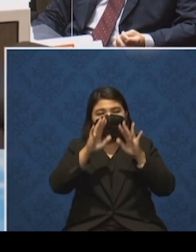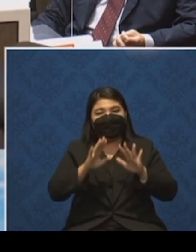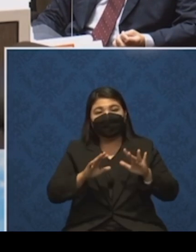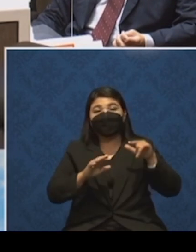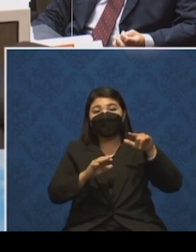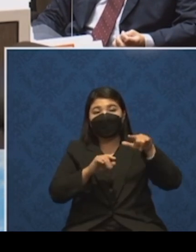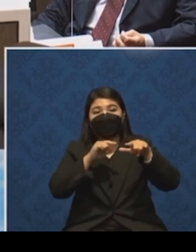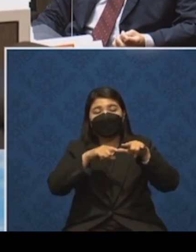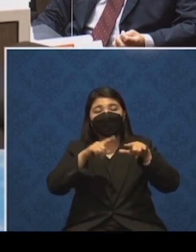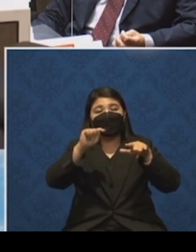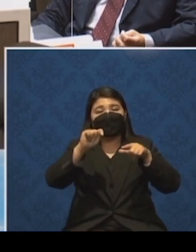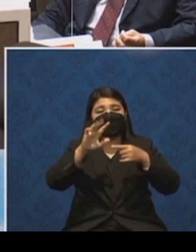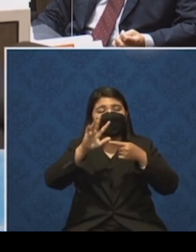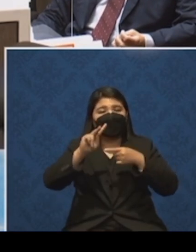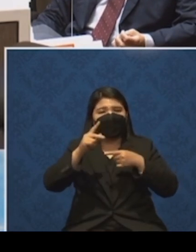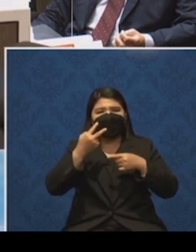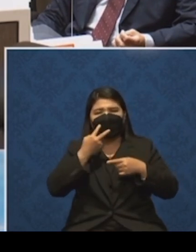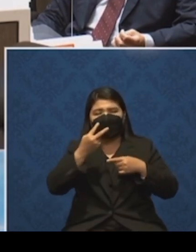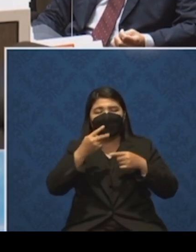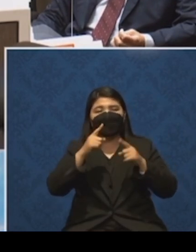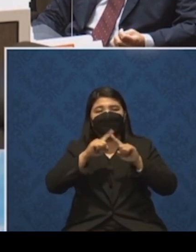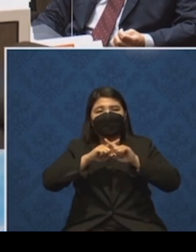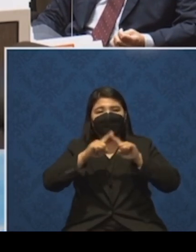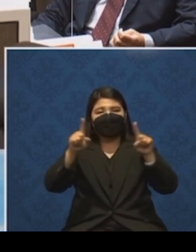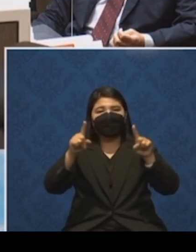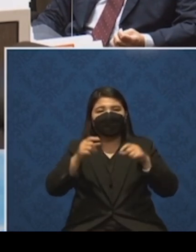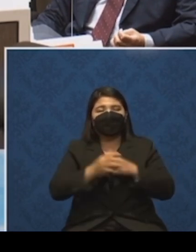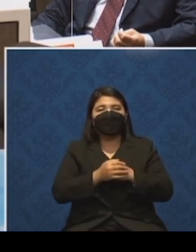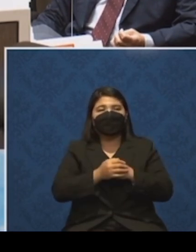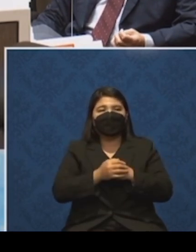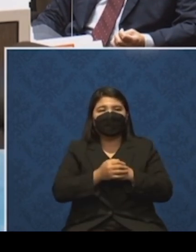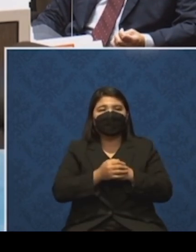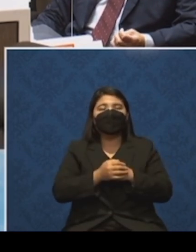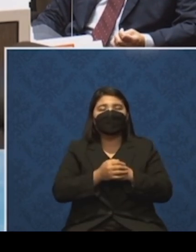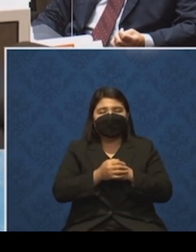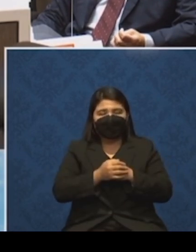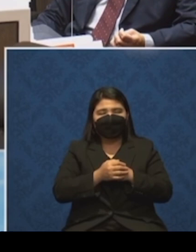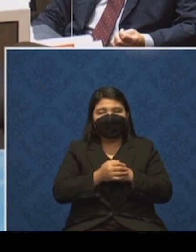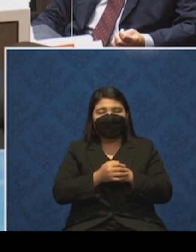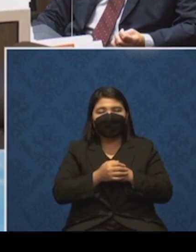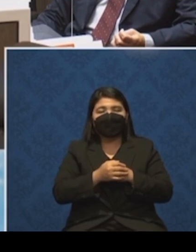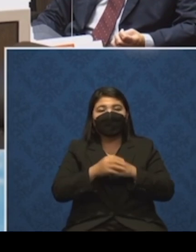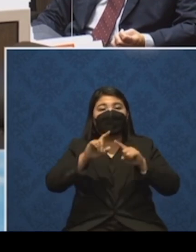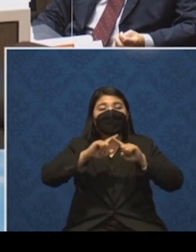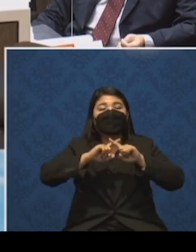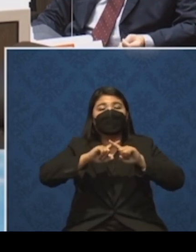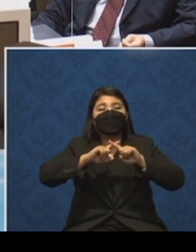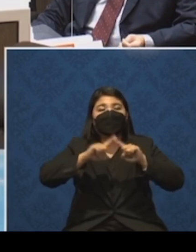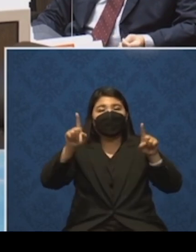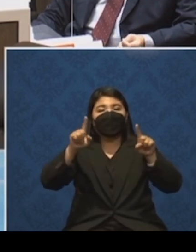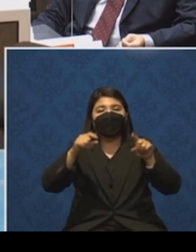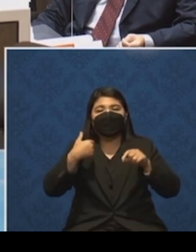เป็นคนละแบบหรือคนละรุ่นกันสำหรับสถานการณ์ที่กองทั